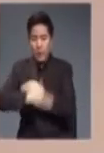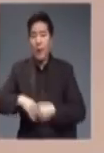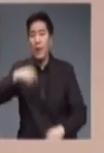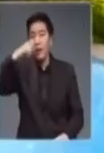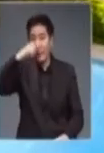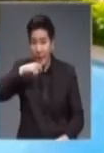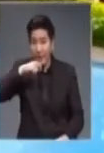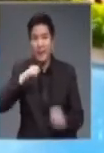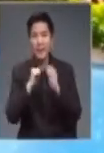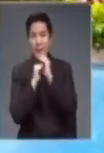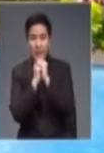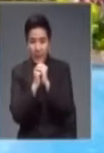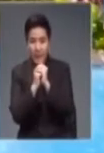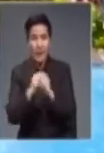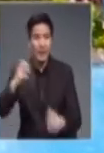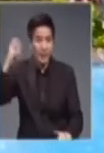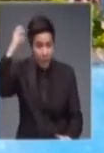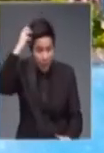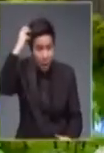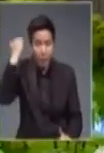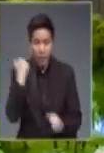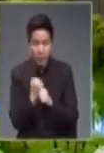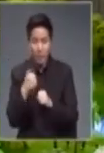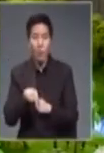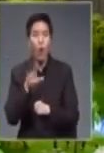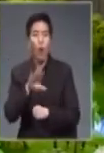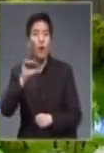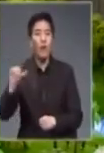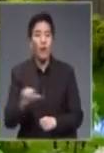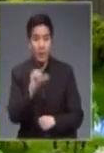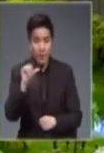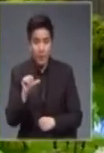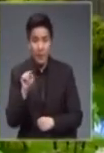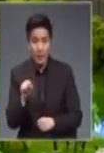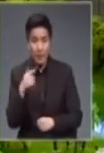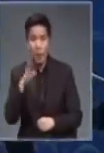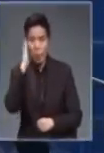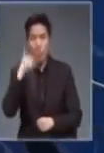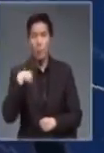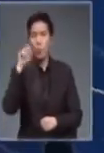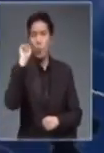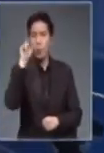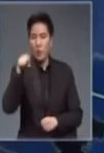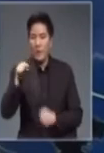การปฏิรูปโดยยุทธศาสตร์ของกระทรวงทุกกระทรวงเป็นตัวขับเคลื่อนจนบังเกิดผลเป็นรู